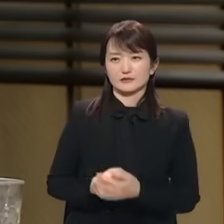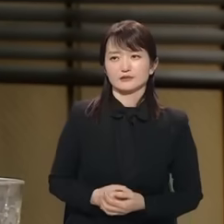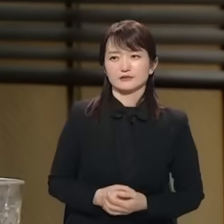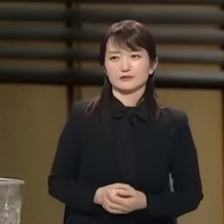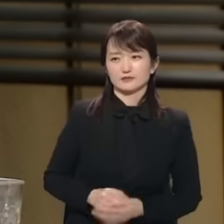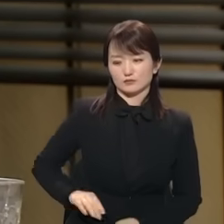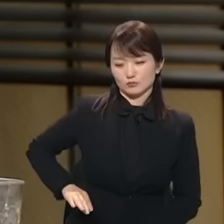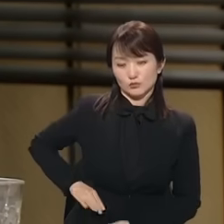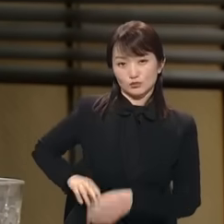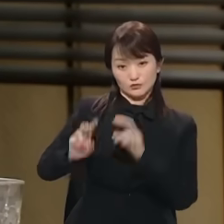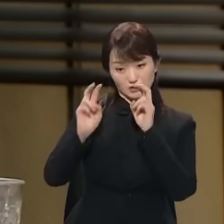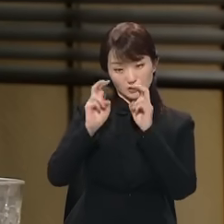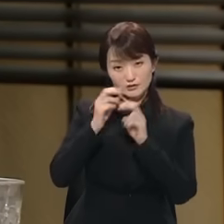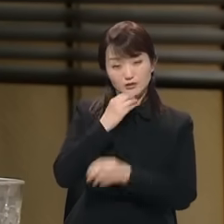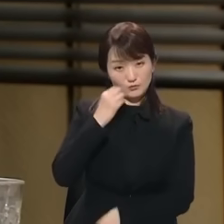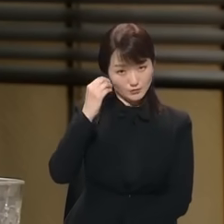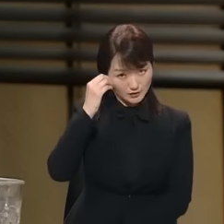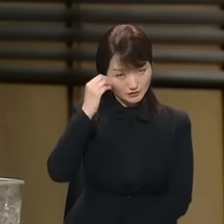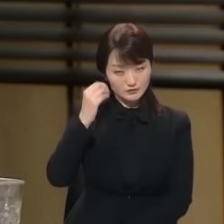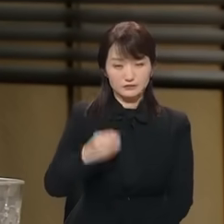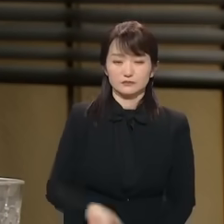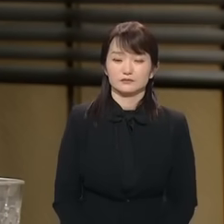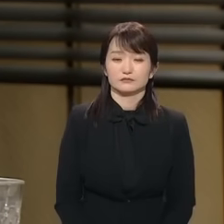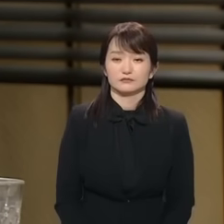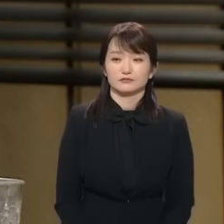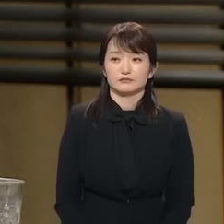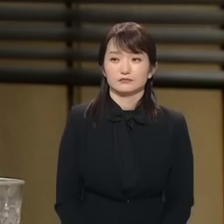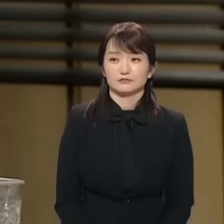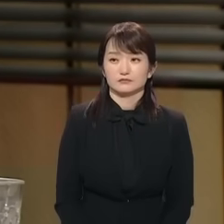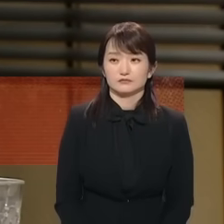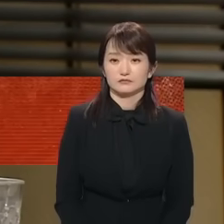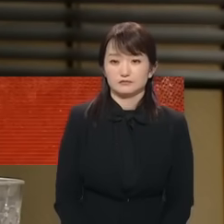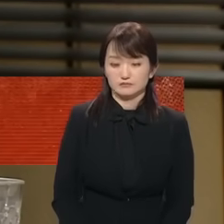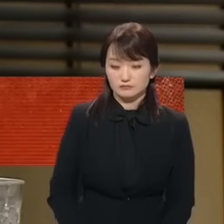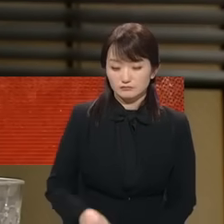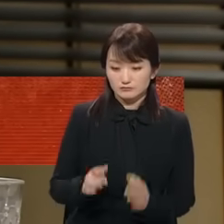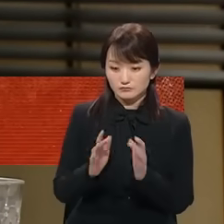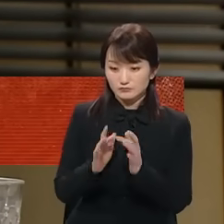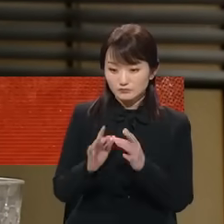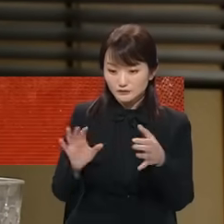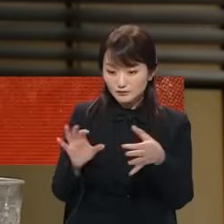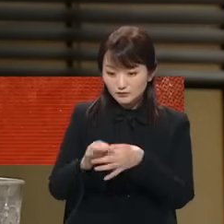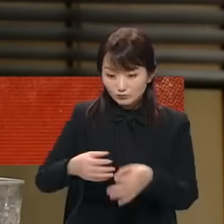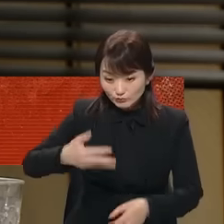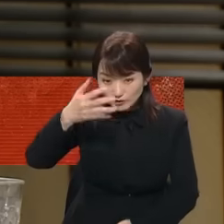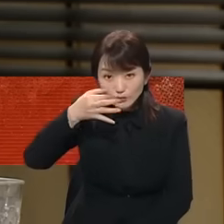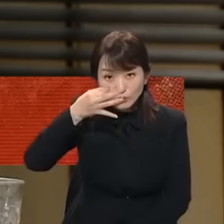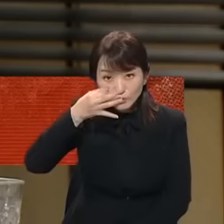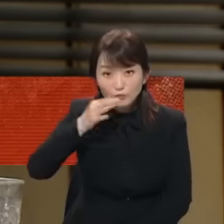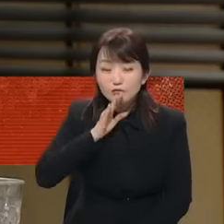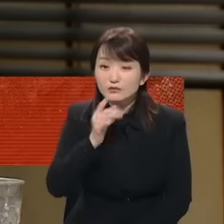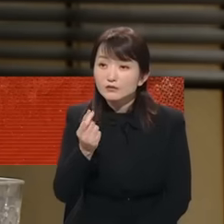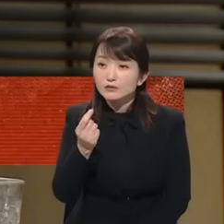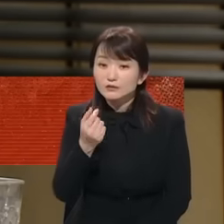희 말한 회사 홈페이지 정도라고 생각하시면 되겠네요 근데 되게 그럴싸해요 그럴싸한 이유가 있습니다 실제 다른 회사랑 똑같거든요